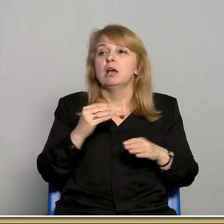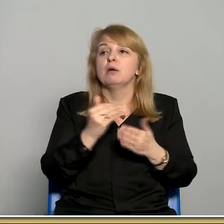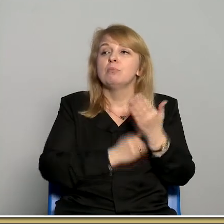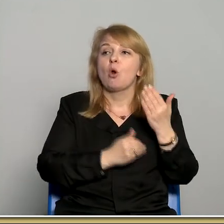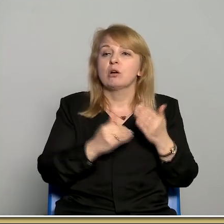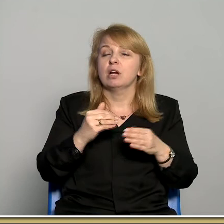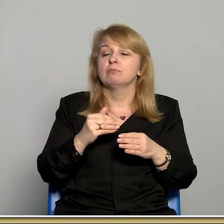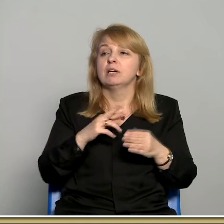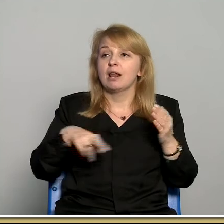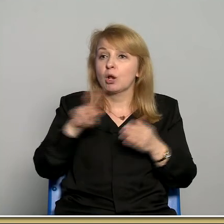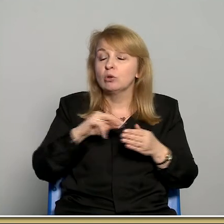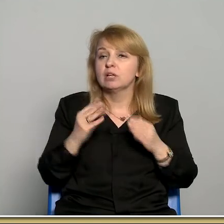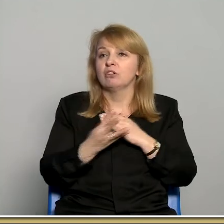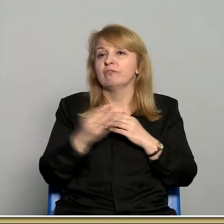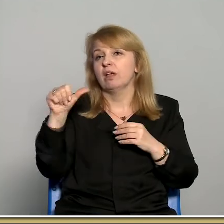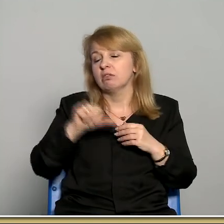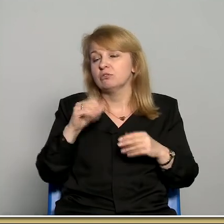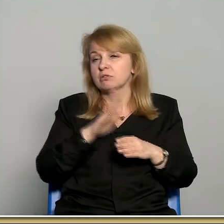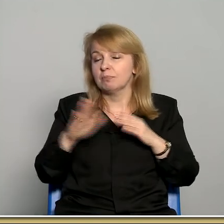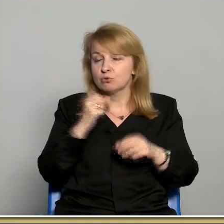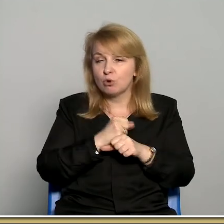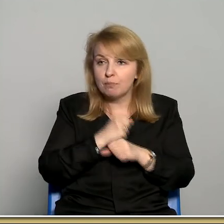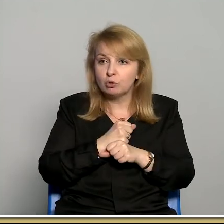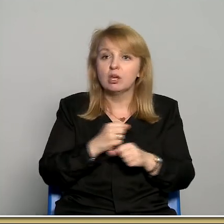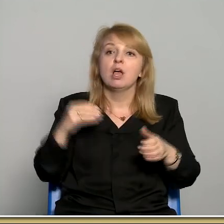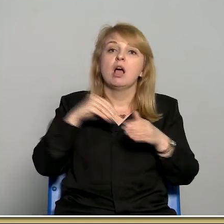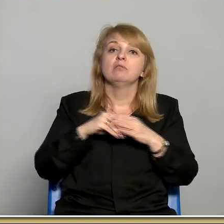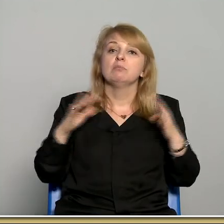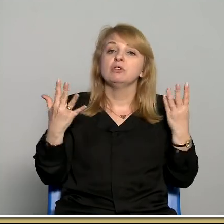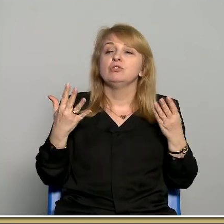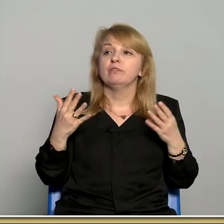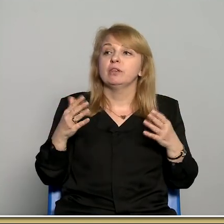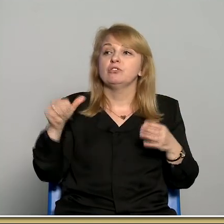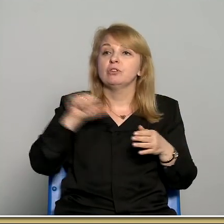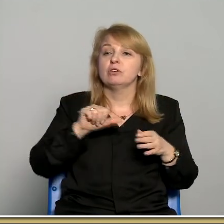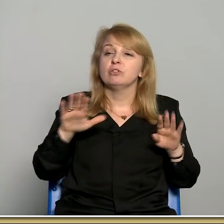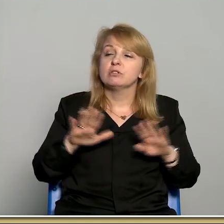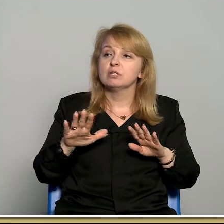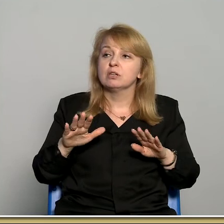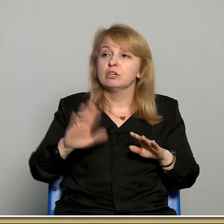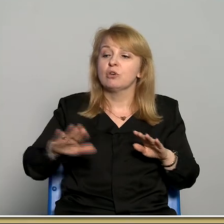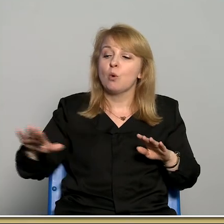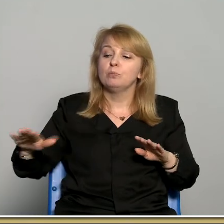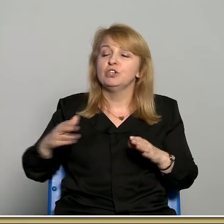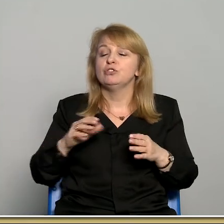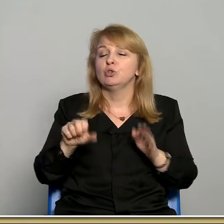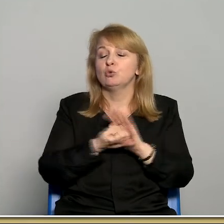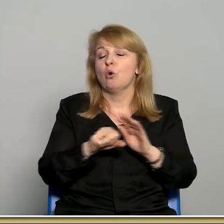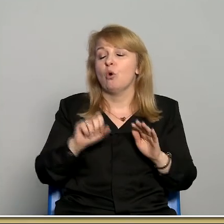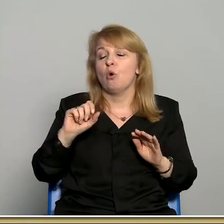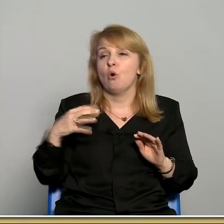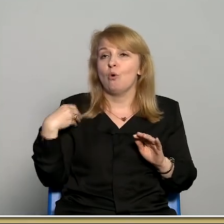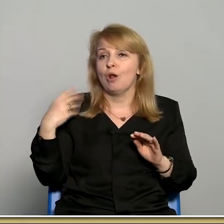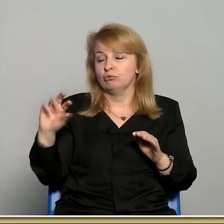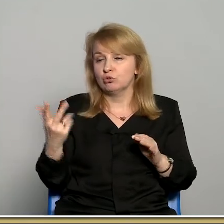19 000 bezrobotnych, a także ponad 9 000 miejsc opieki nad dziećmi do lat 3. Harmonogramy,